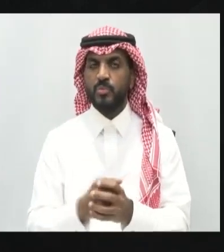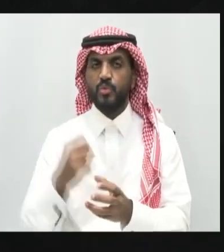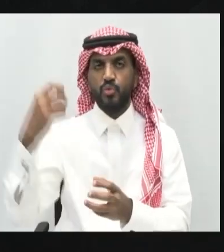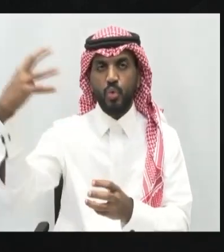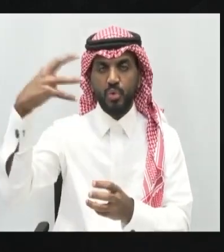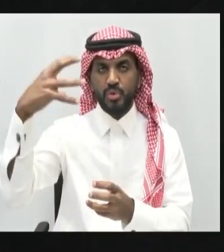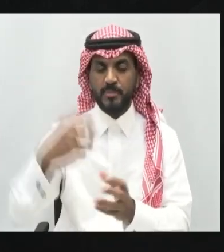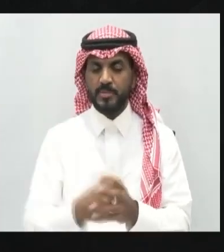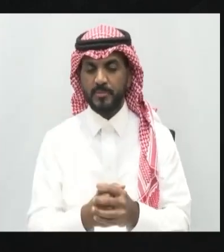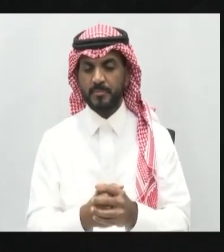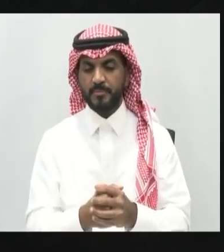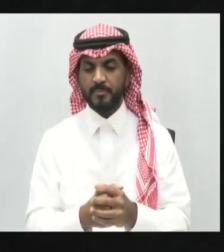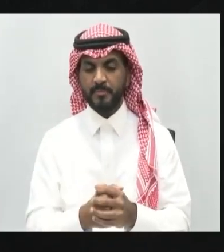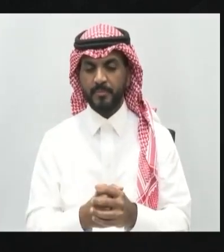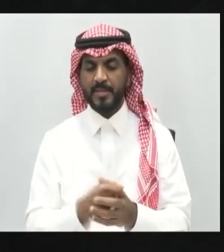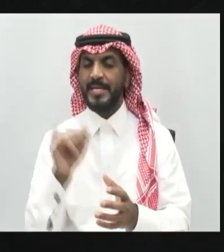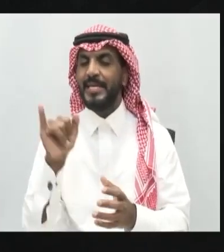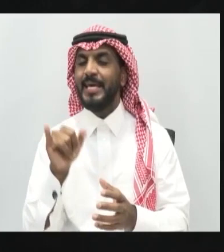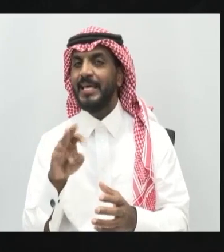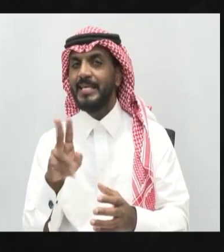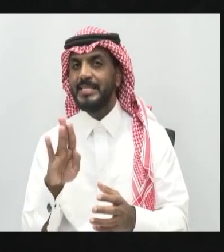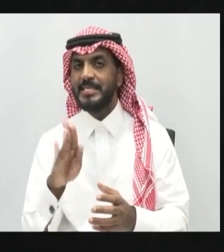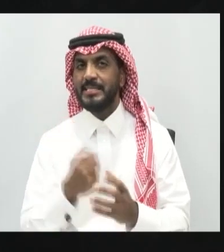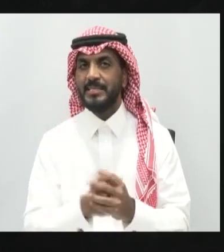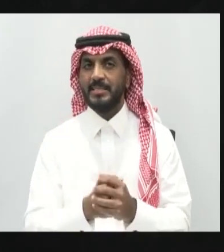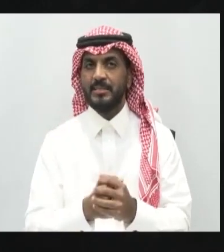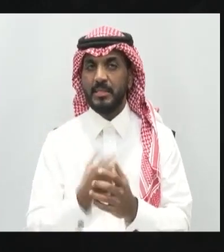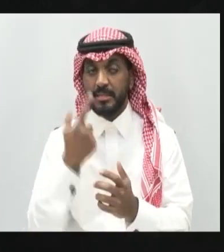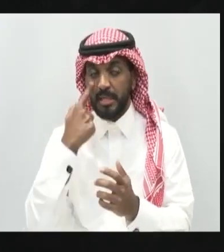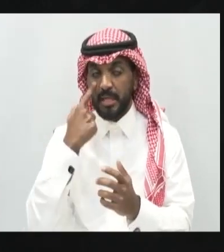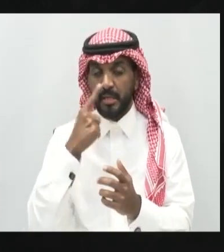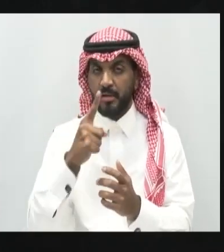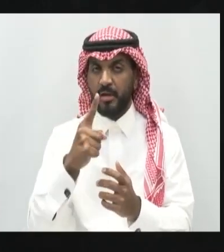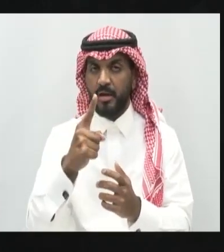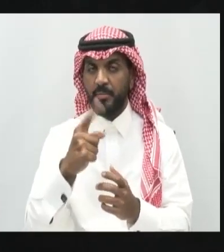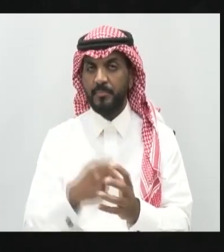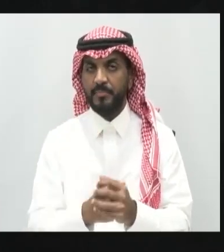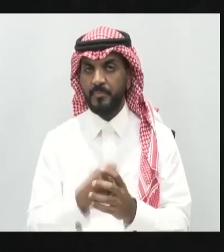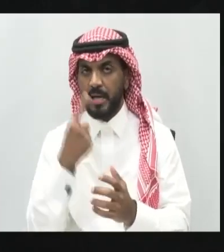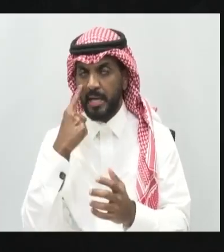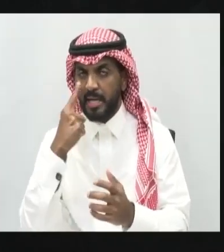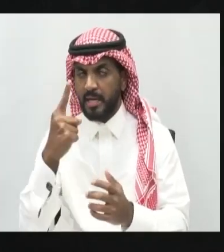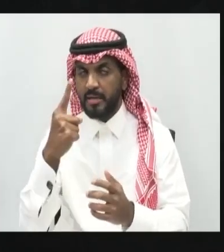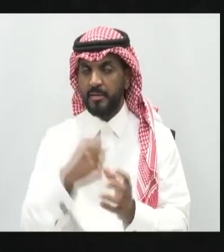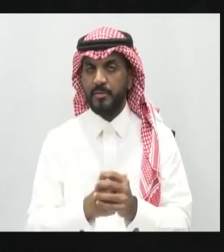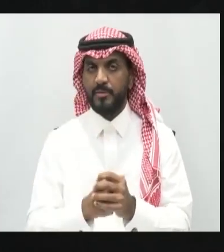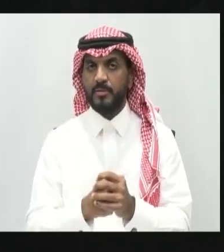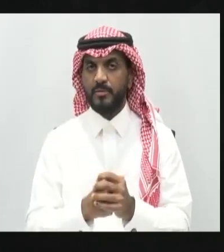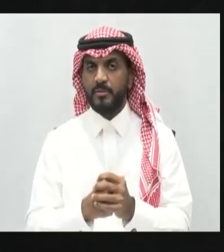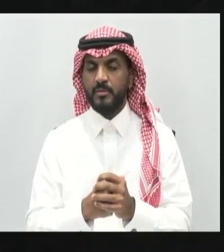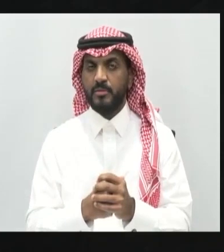ضوء الشمس فنستطيع ان نراه نقدر